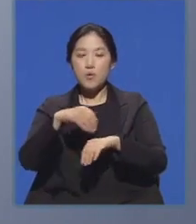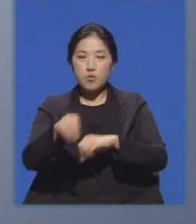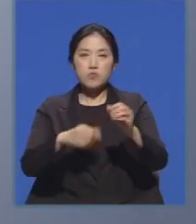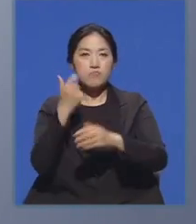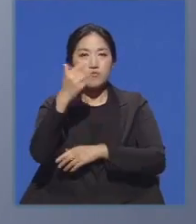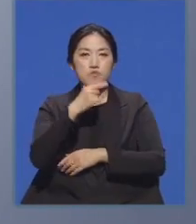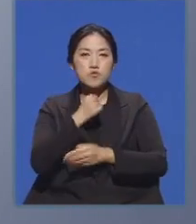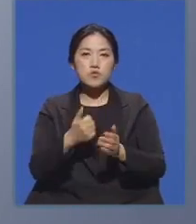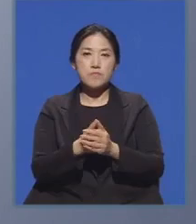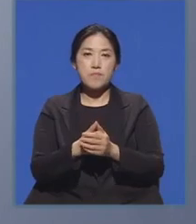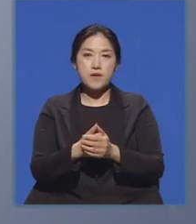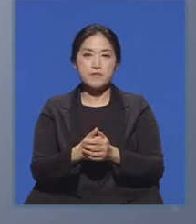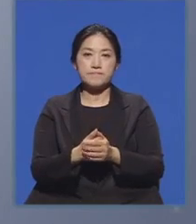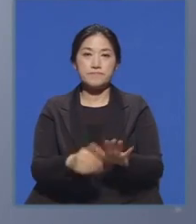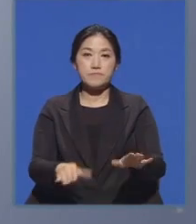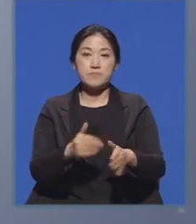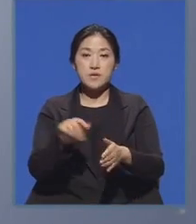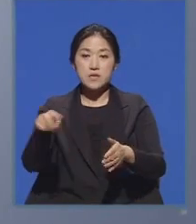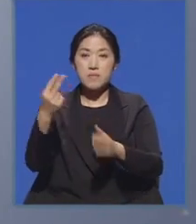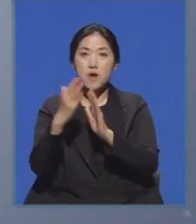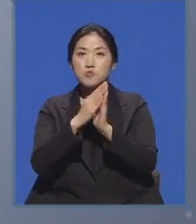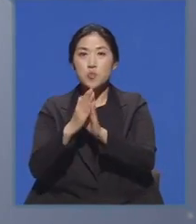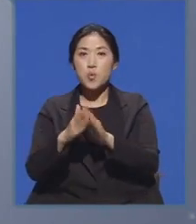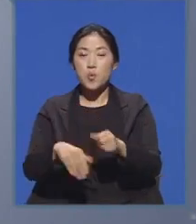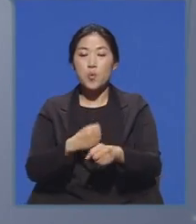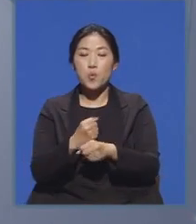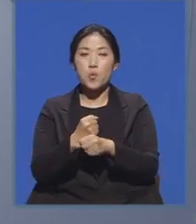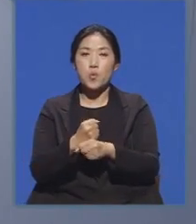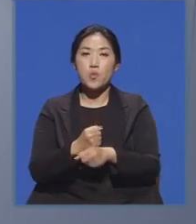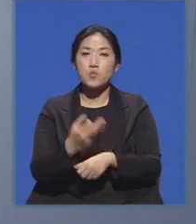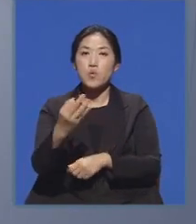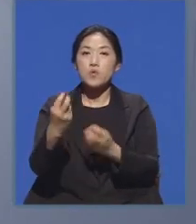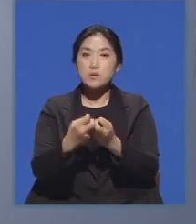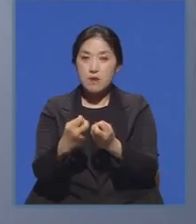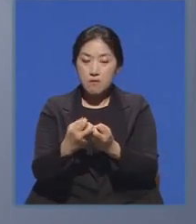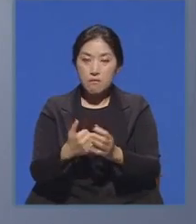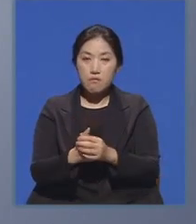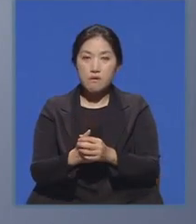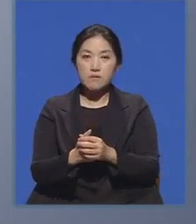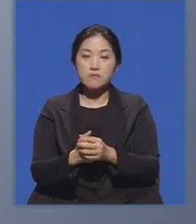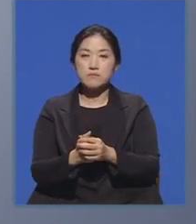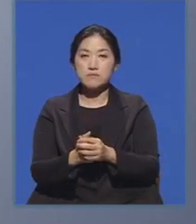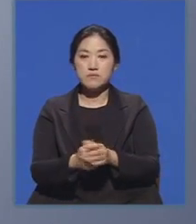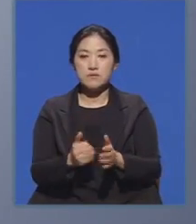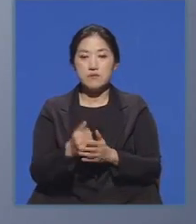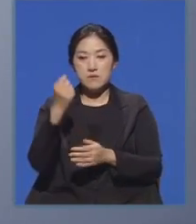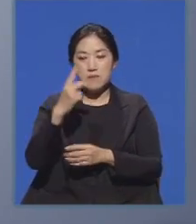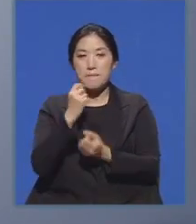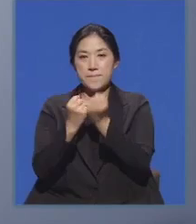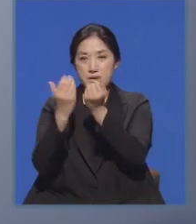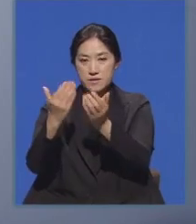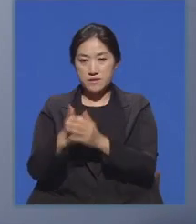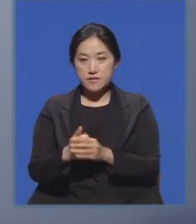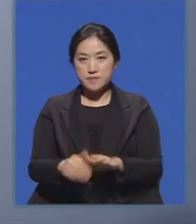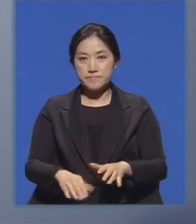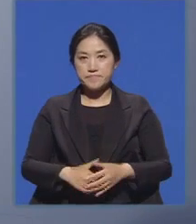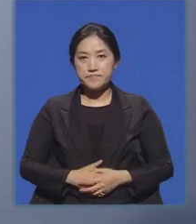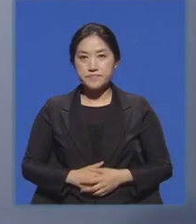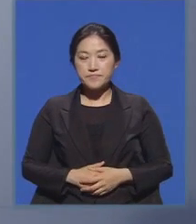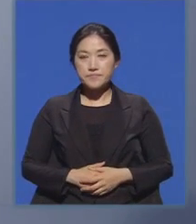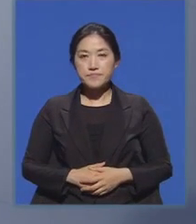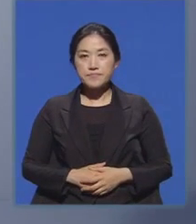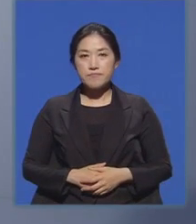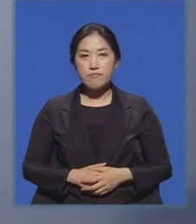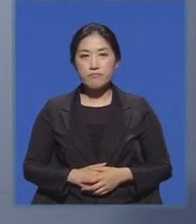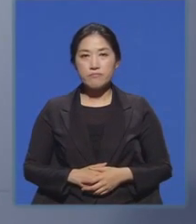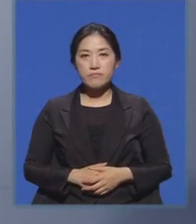후보님은 이 200조 원의 재원을 어디서 마련하십니까? 저 여러 번 또 밝혔습니다. 예. 우선은 또 제가 또 여쭤보고 싶은 게 또